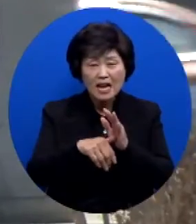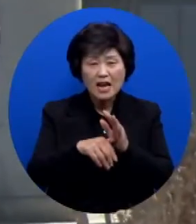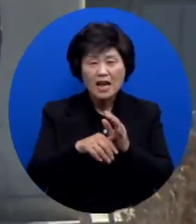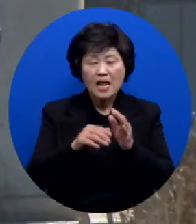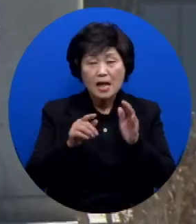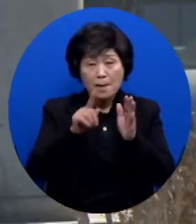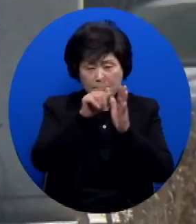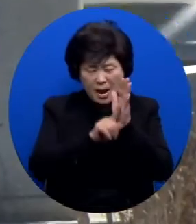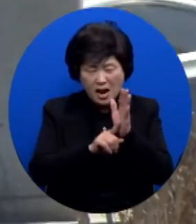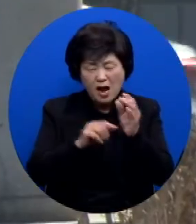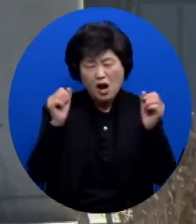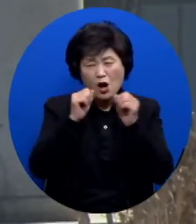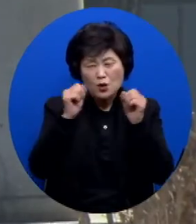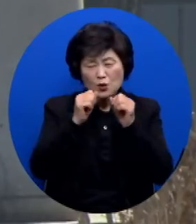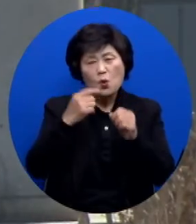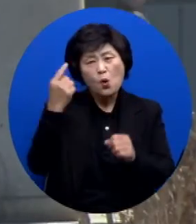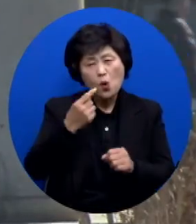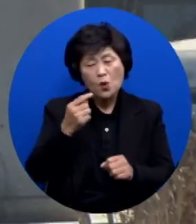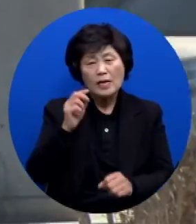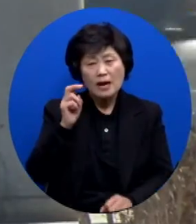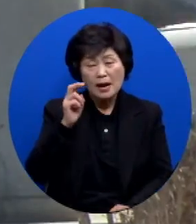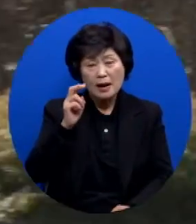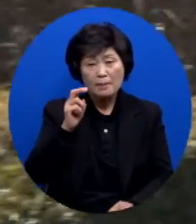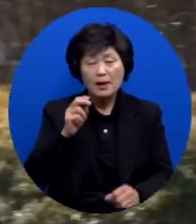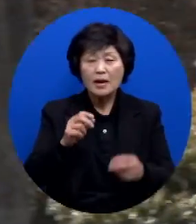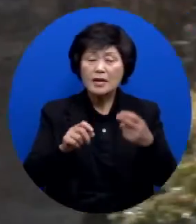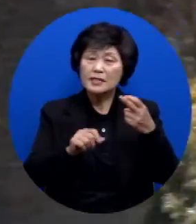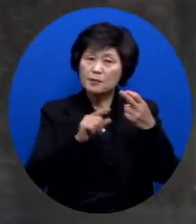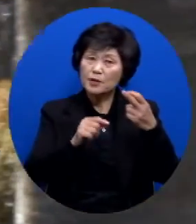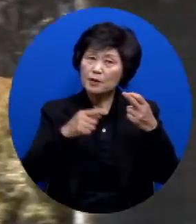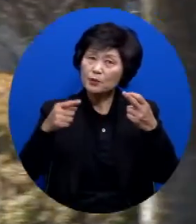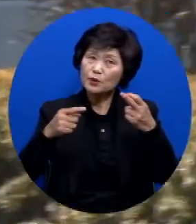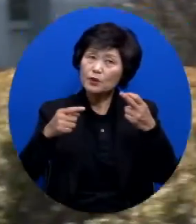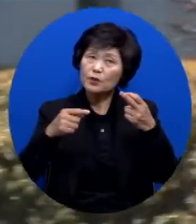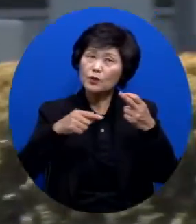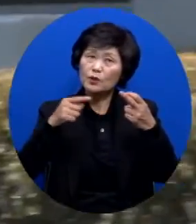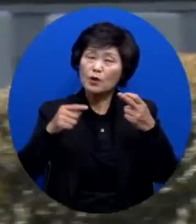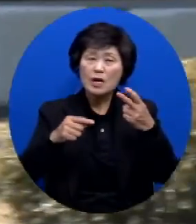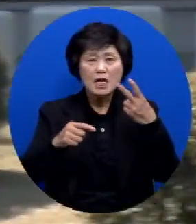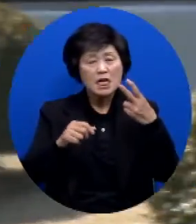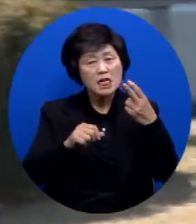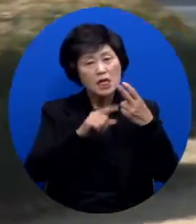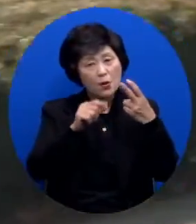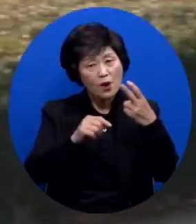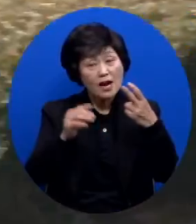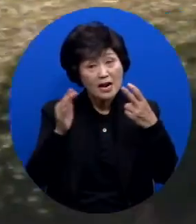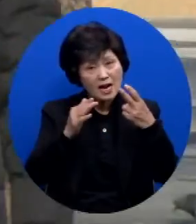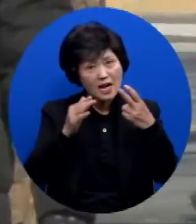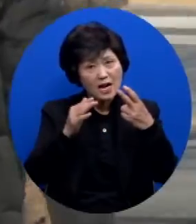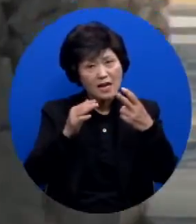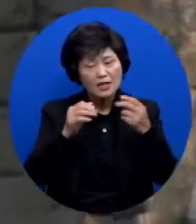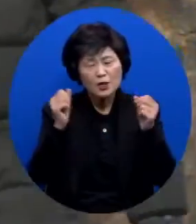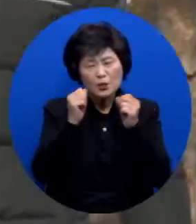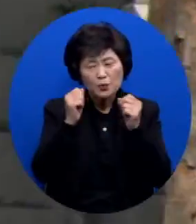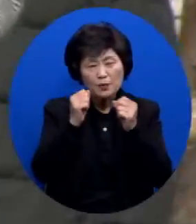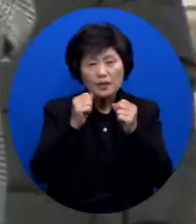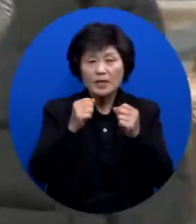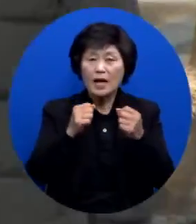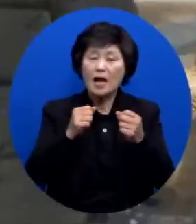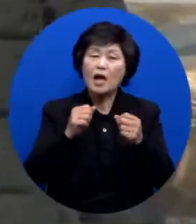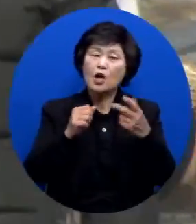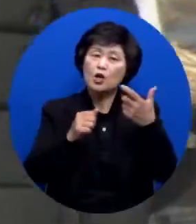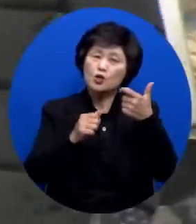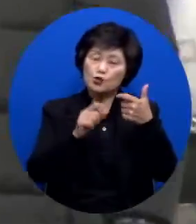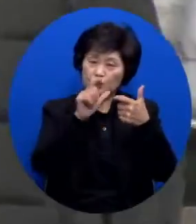12월부터 내년 2월 사이에 라니냐가 발생할 가능성을 60%로 내다보고 있으며 라니냐가 발생하면 우리나라의 겨울